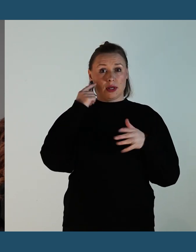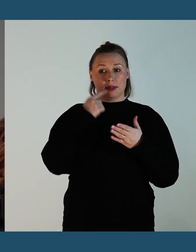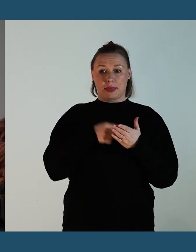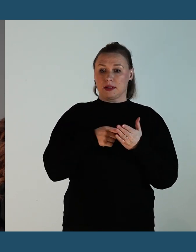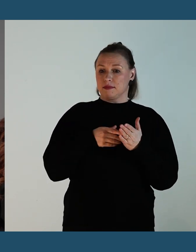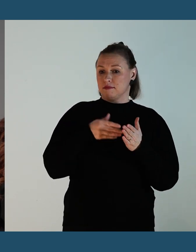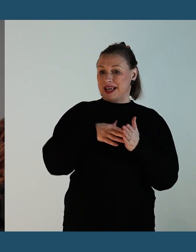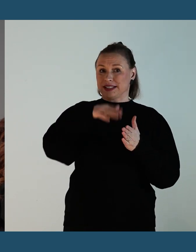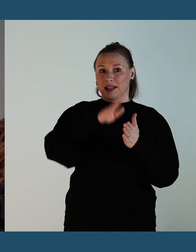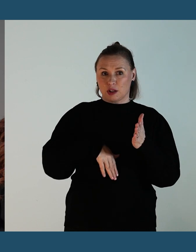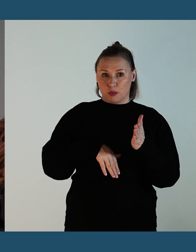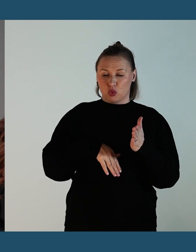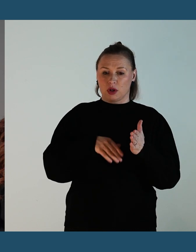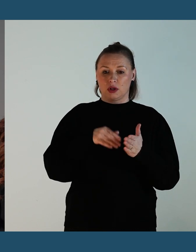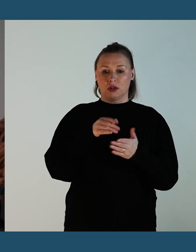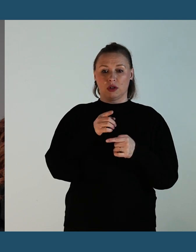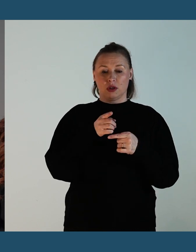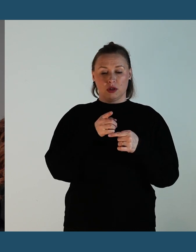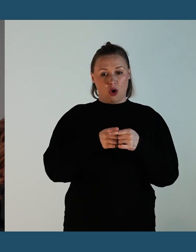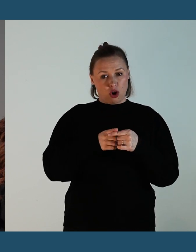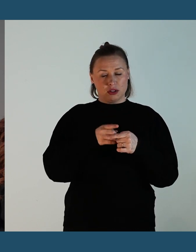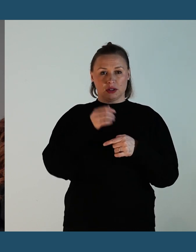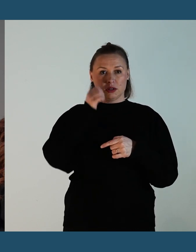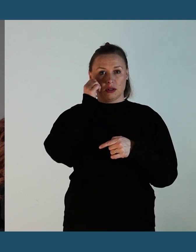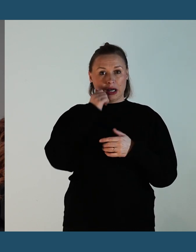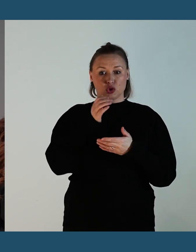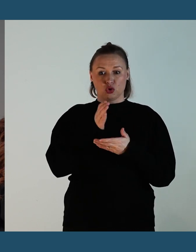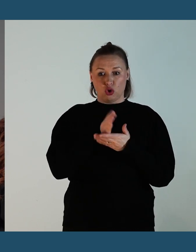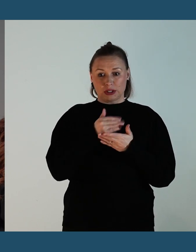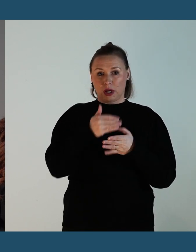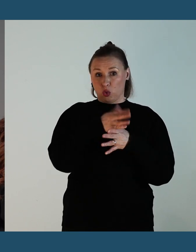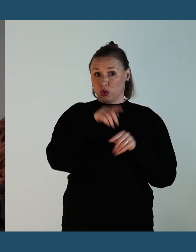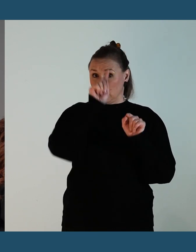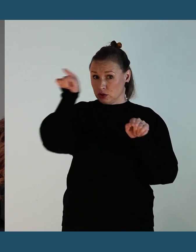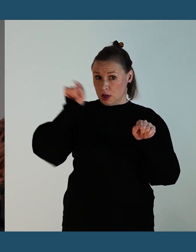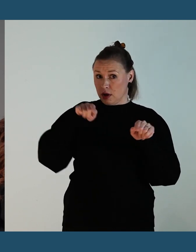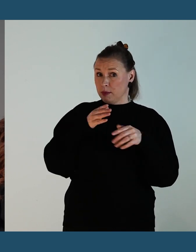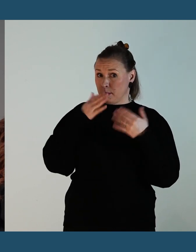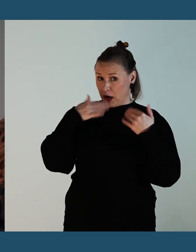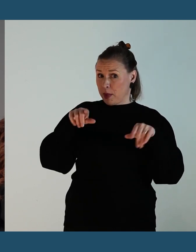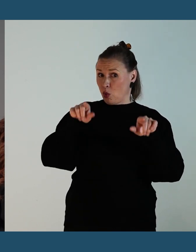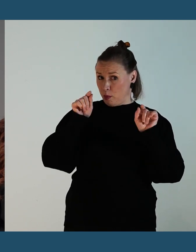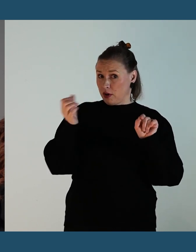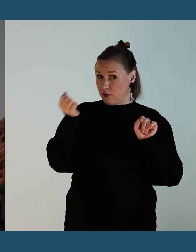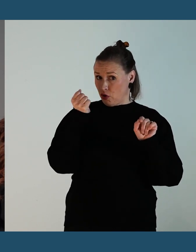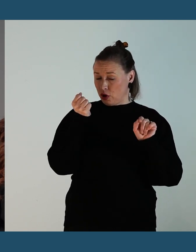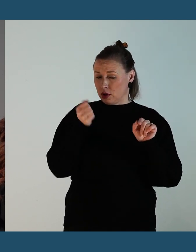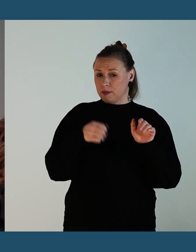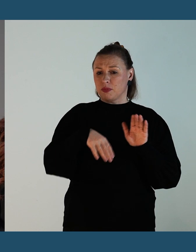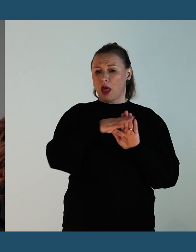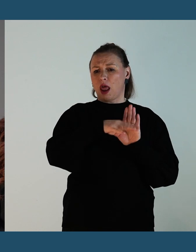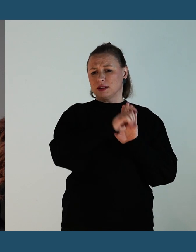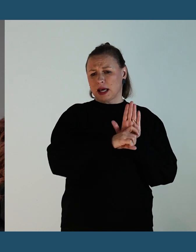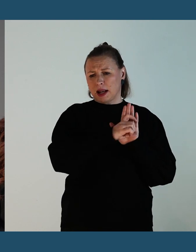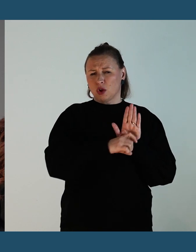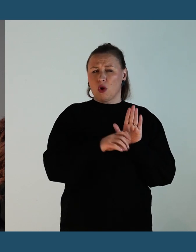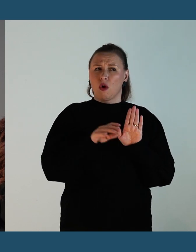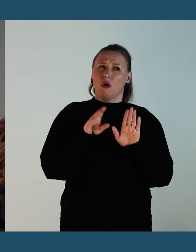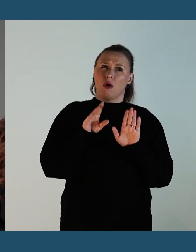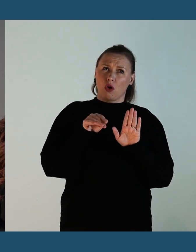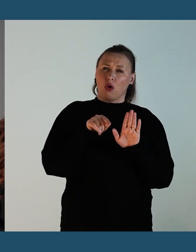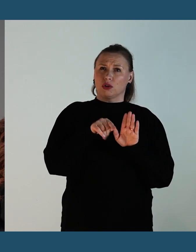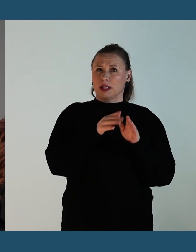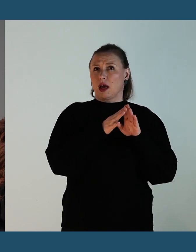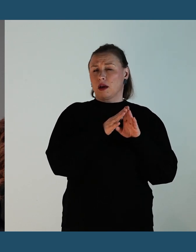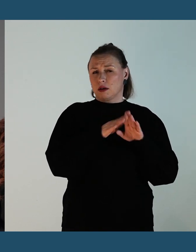voidaan asunto-osakeyhtiöissä myös edistää. Eli varmasti niin kuin lainsäädännön keinoin sitä tarvitaan, mutta tässäkin on taas sitten